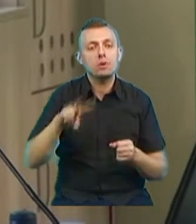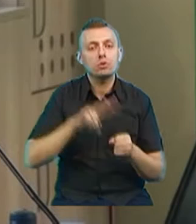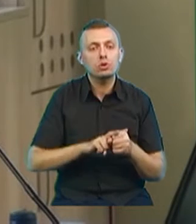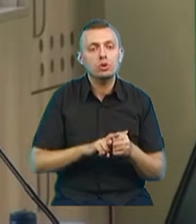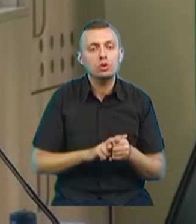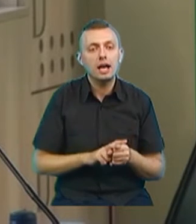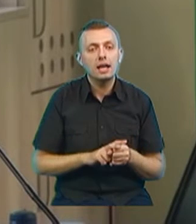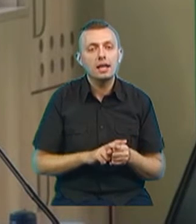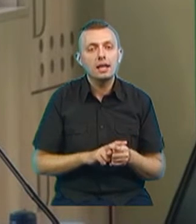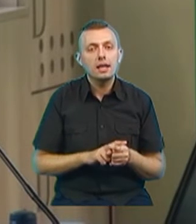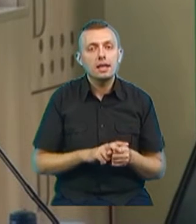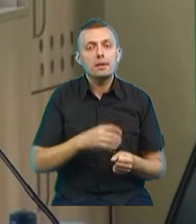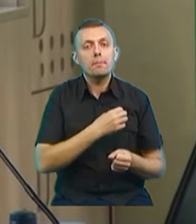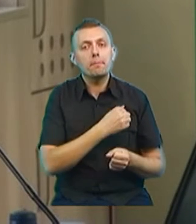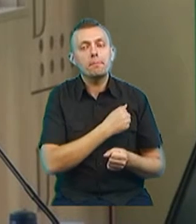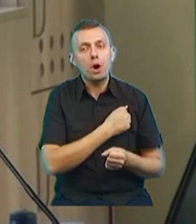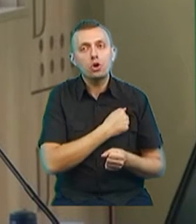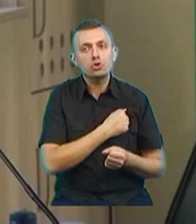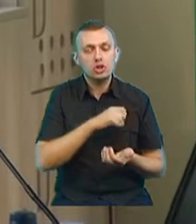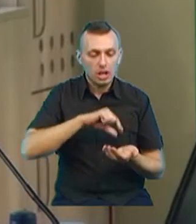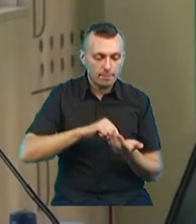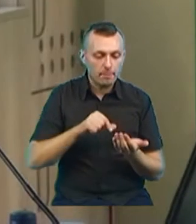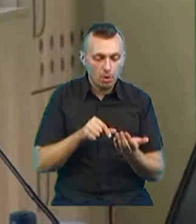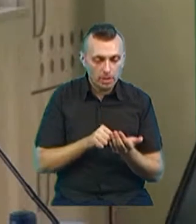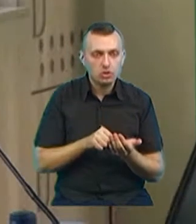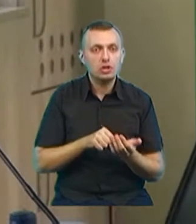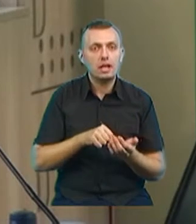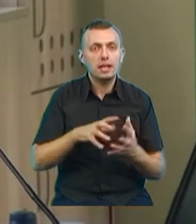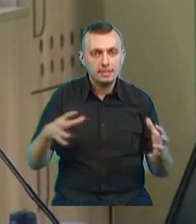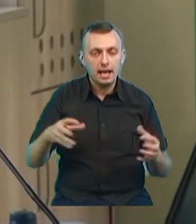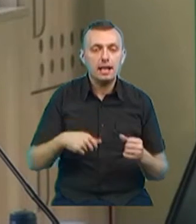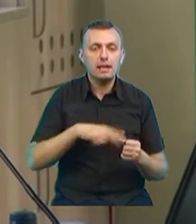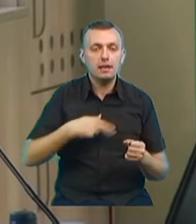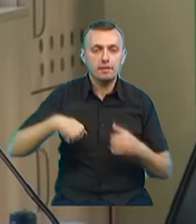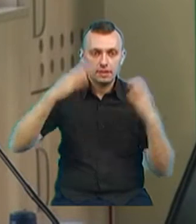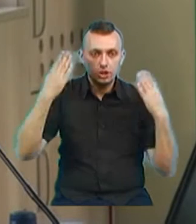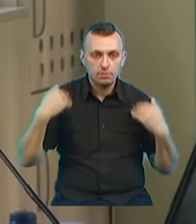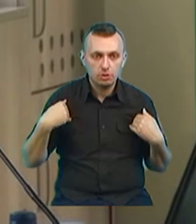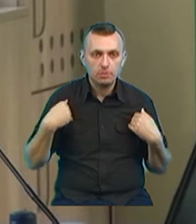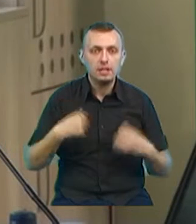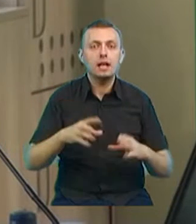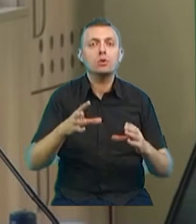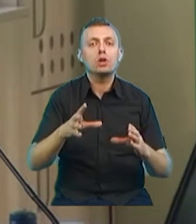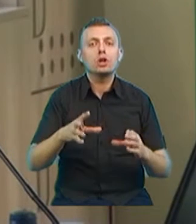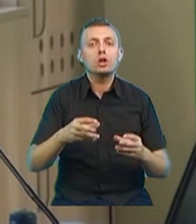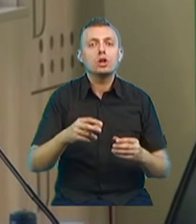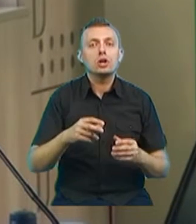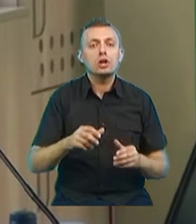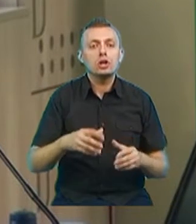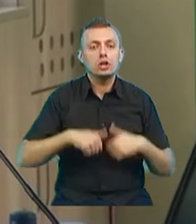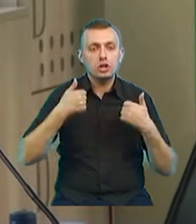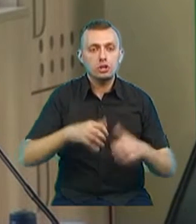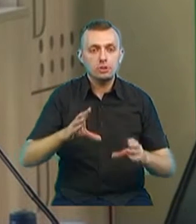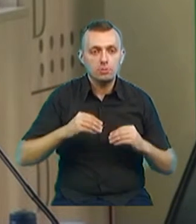które dzierżawi pomieszczenia w naszym szpitalu. Udało się tytułem należnego czynszu w latach późniejszych pozyskać